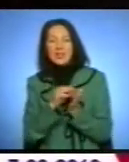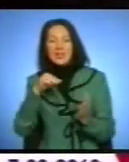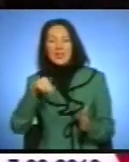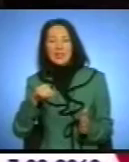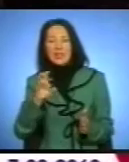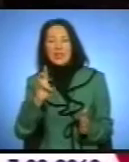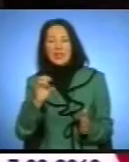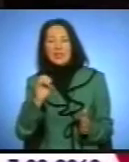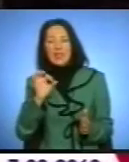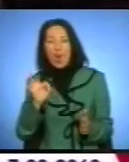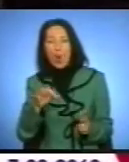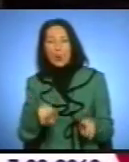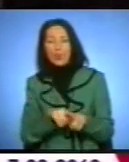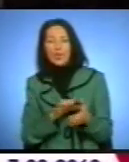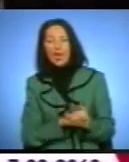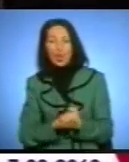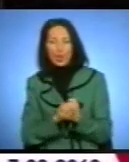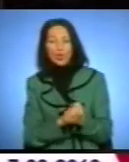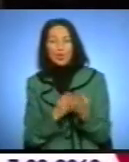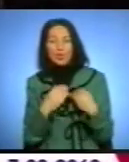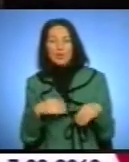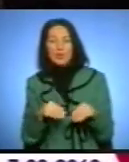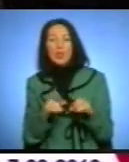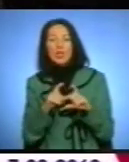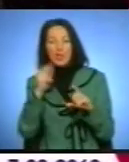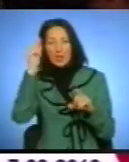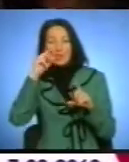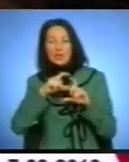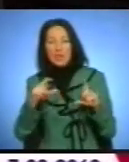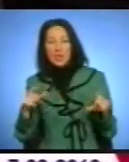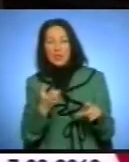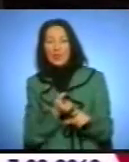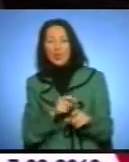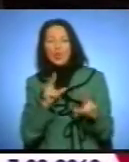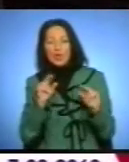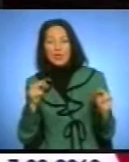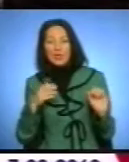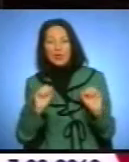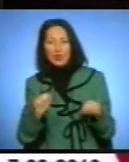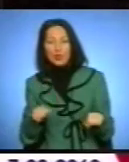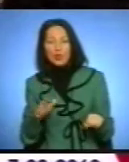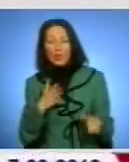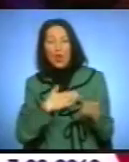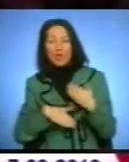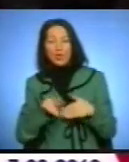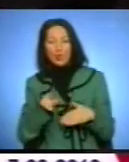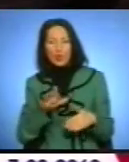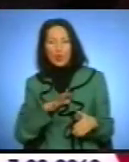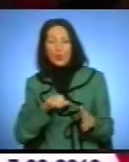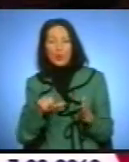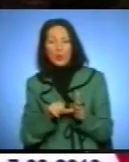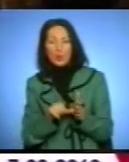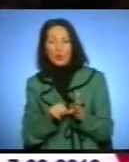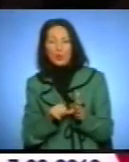дружні, сімейний такі от. Дуже щасливі, що ми можемо разом тут бути присутні. Я була в